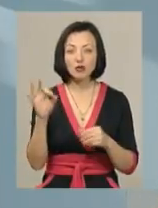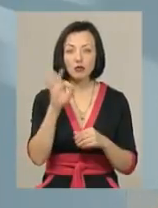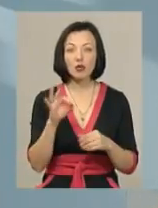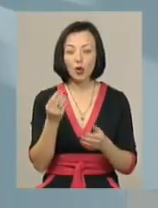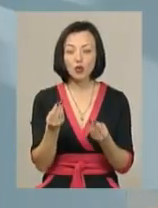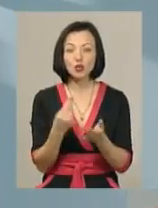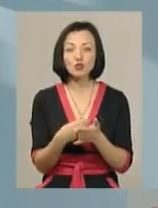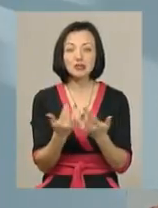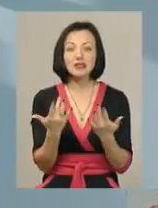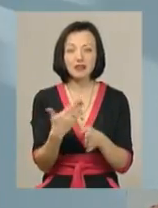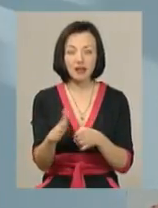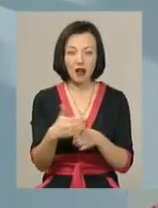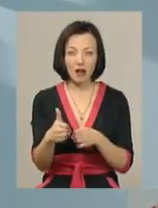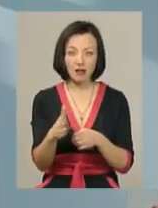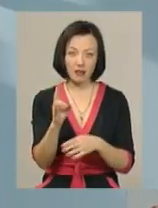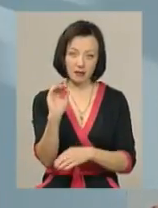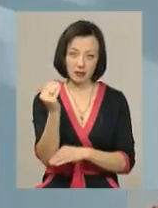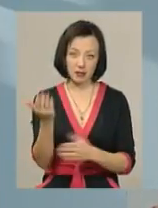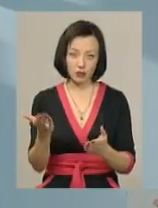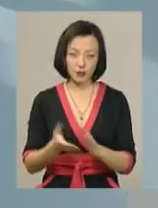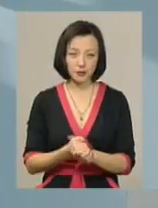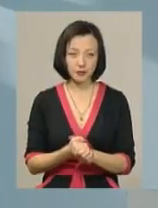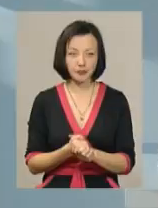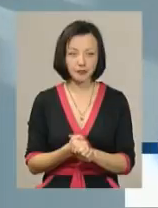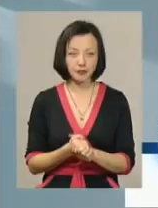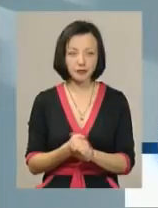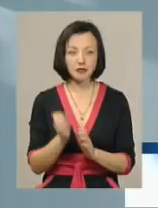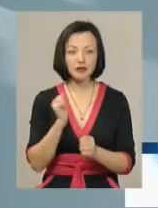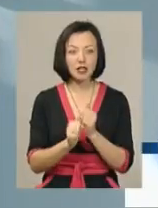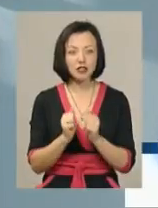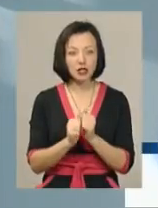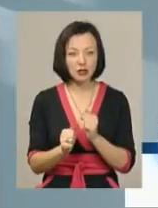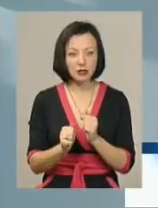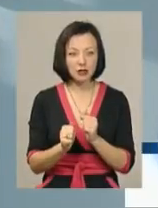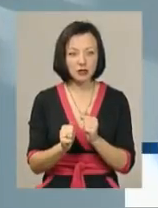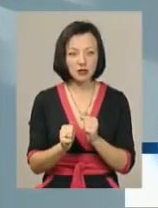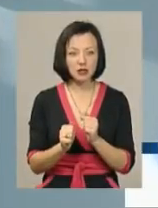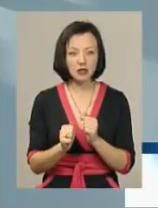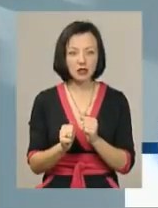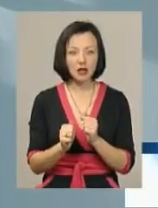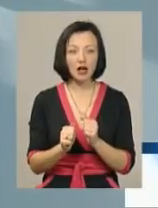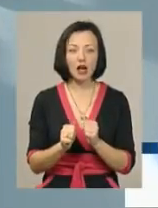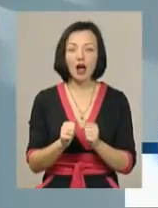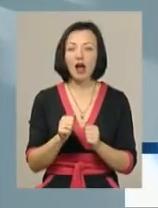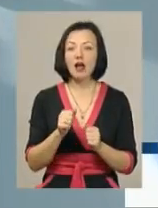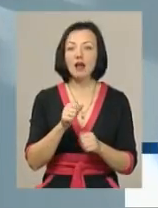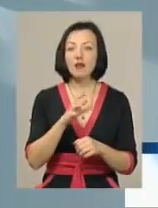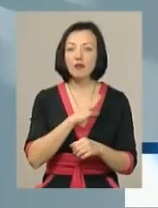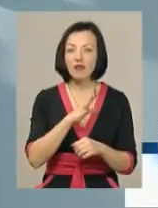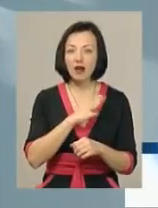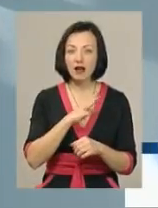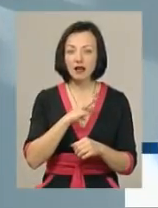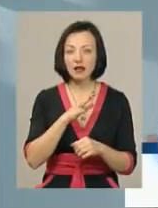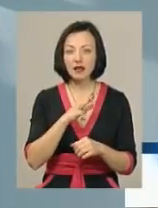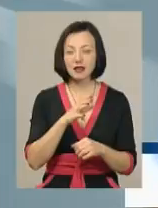про ту суму яка виділяється на дитину е дуже часто маленькі діти не розуміють чого вони чітко хочуть а дорослі ще більше можуть А я